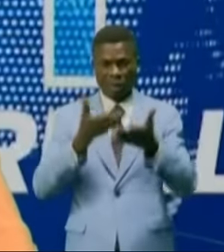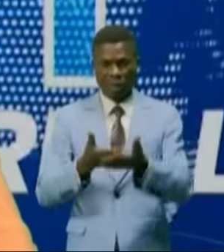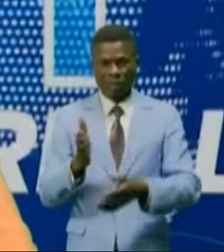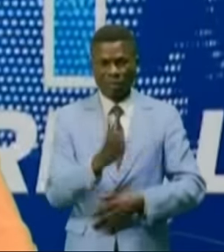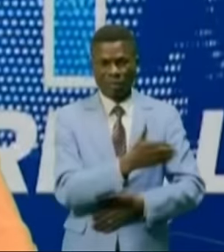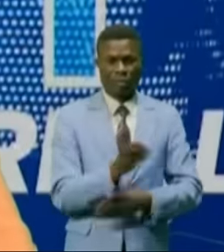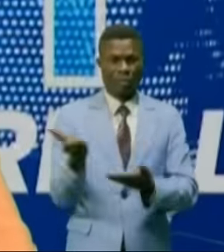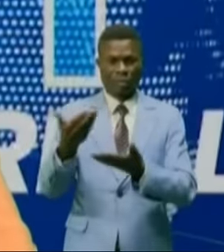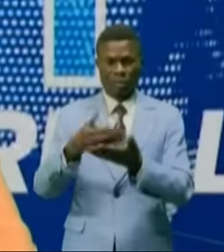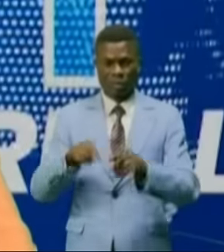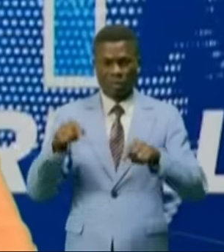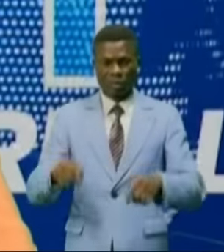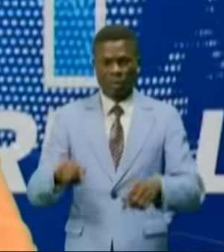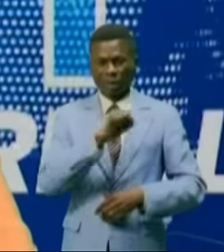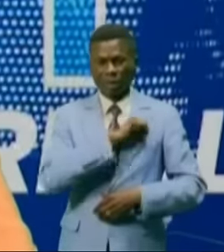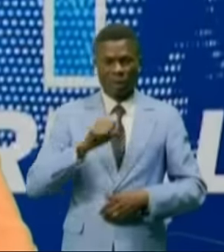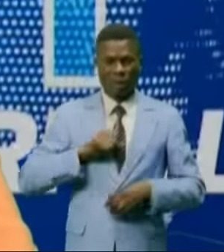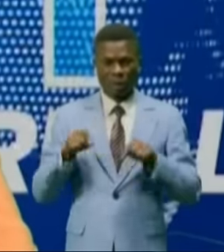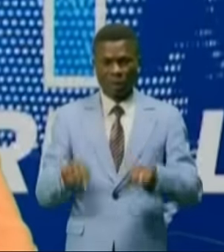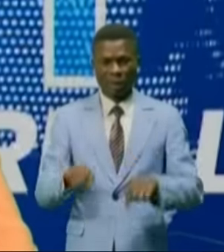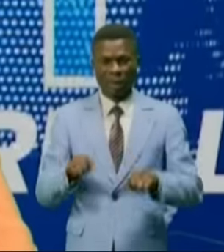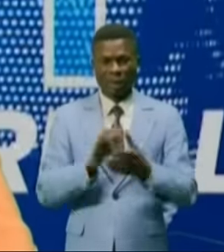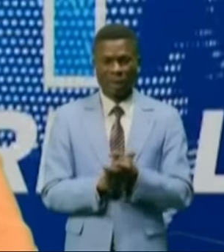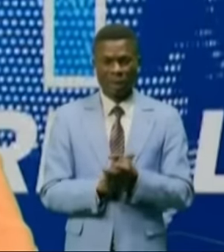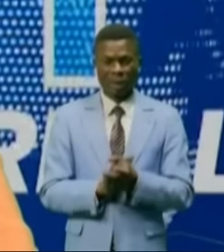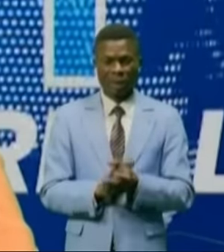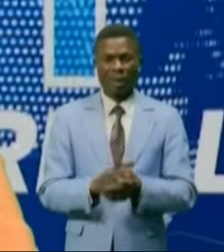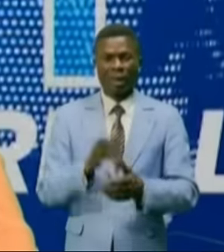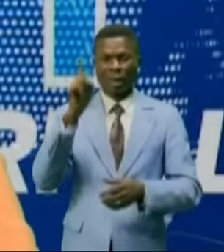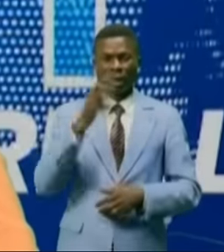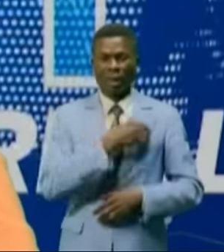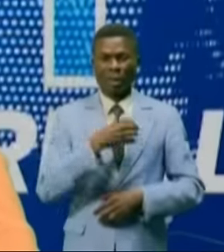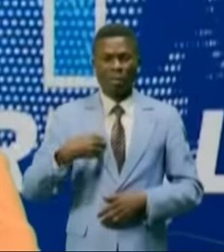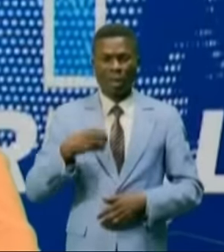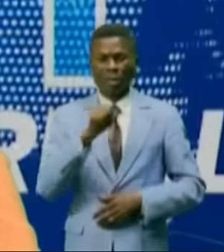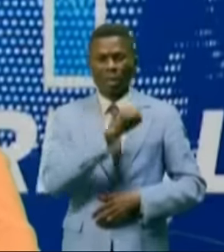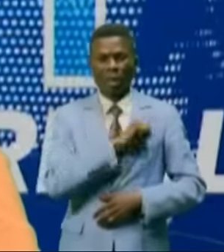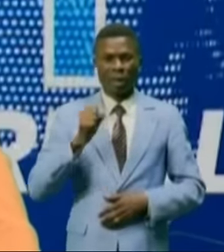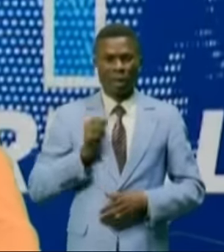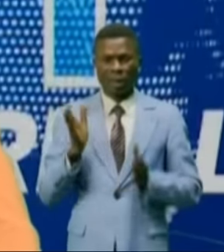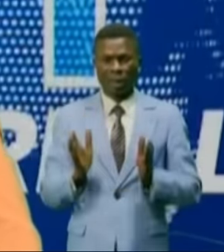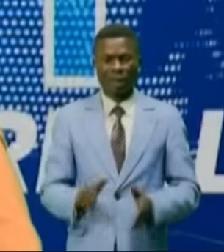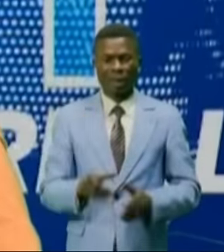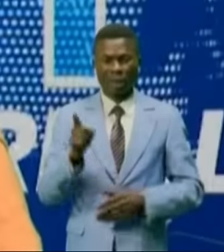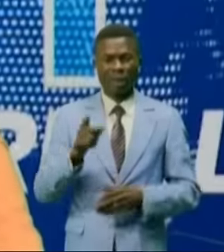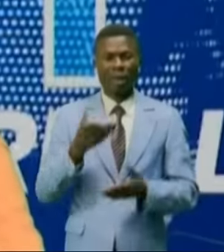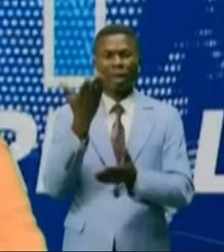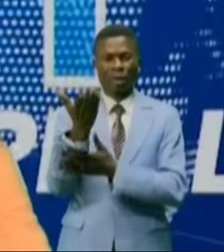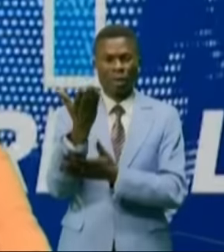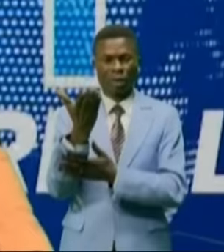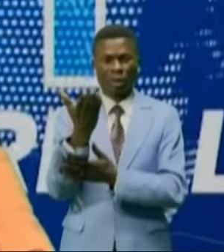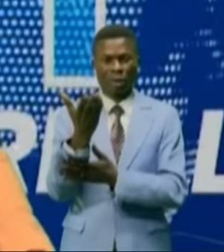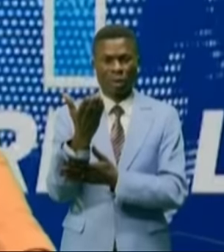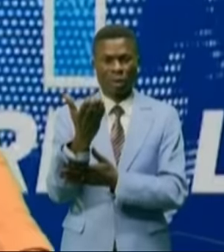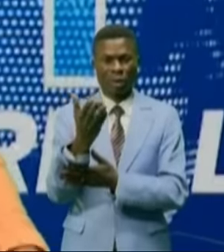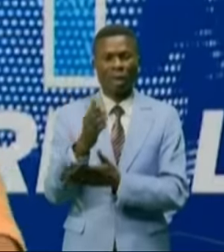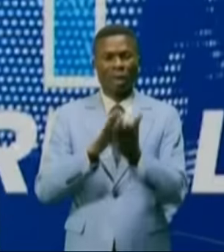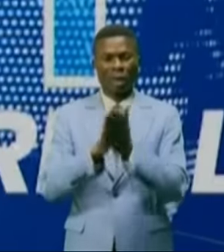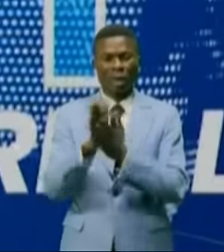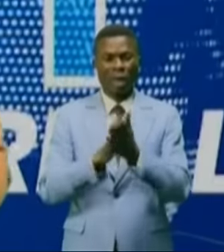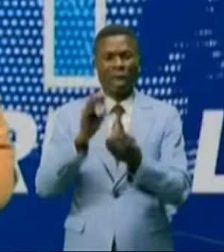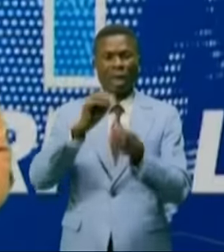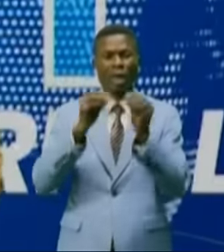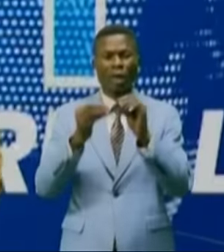Et de retour au Sénat, bien sûr, il y a la sénatrice Vicky Katoumoi qui recommande que soit prise en compte